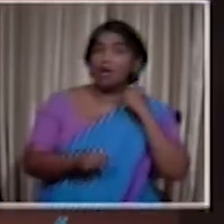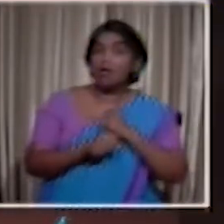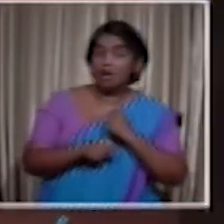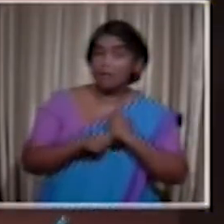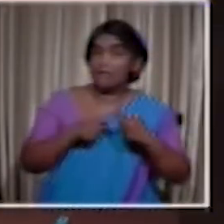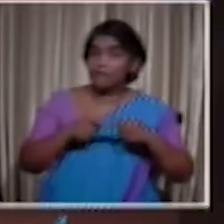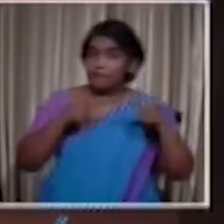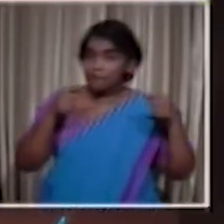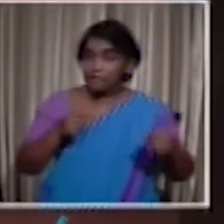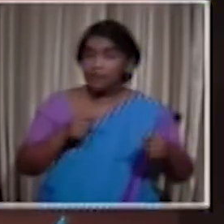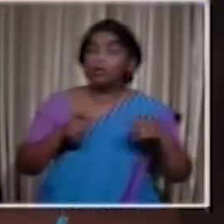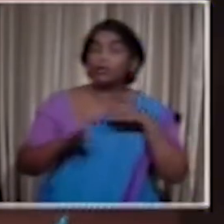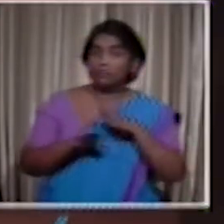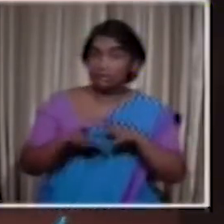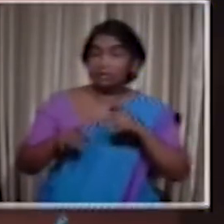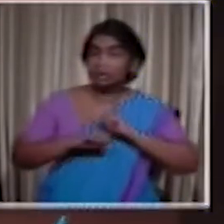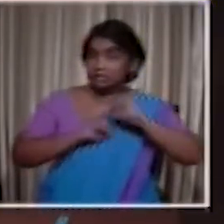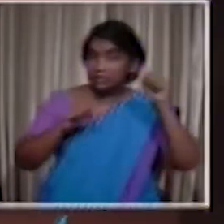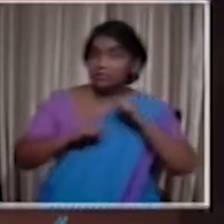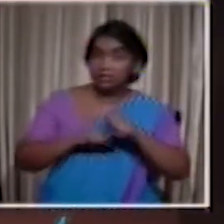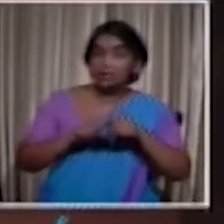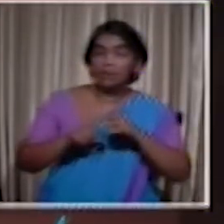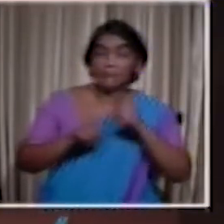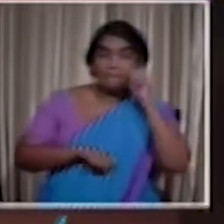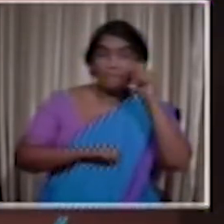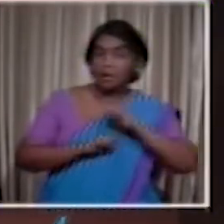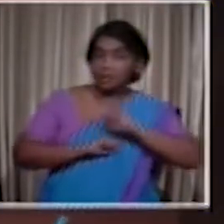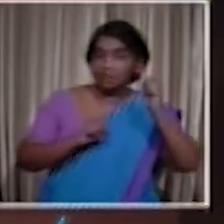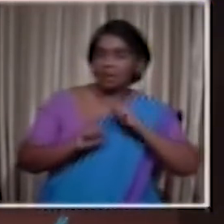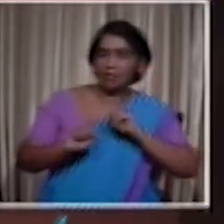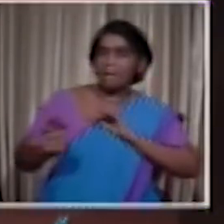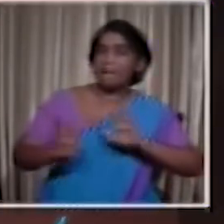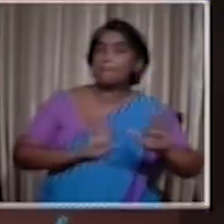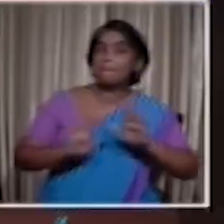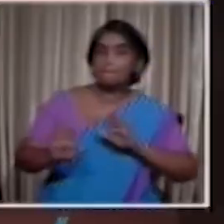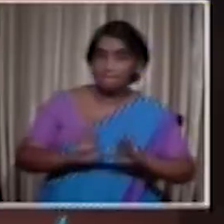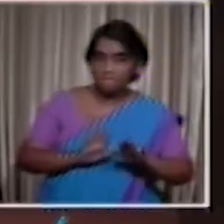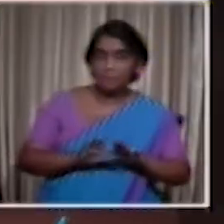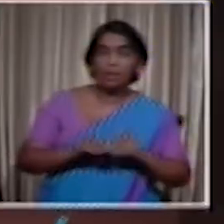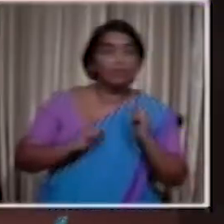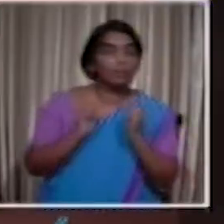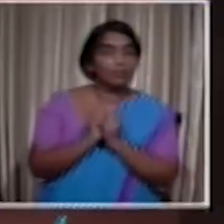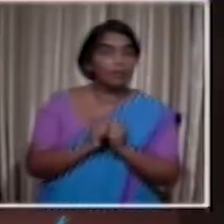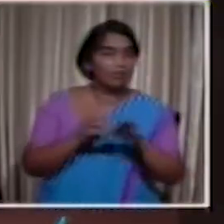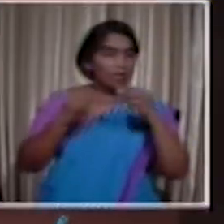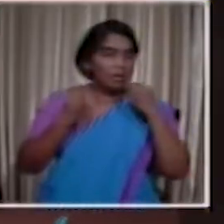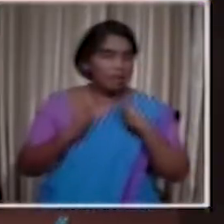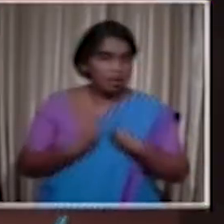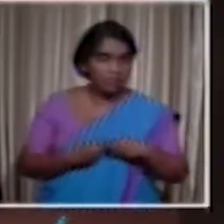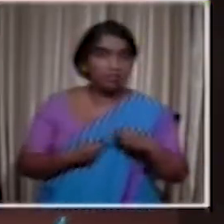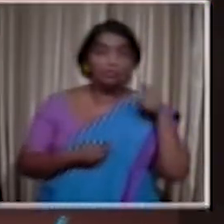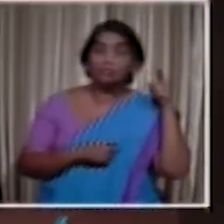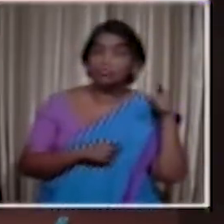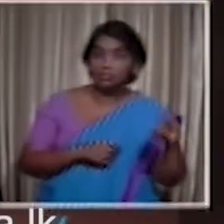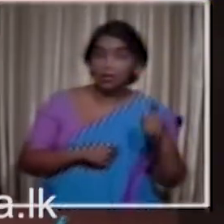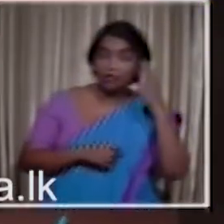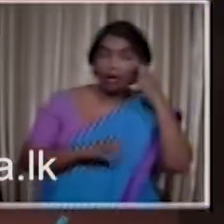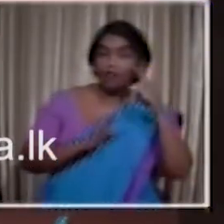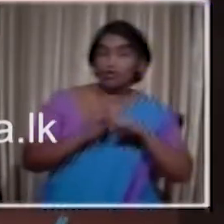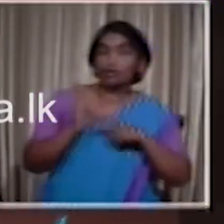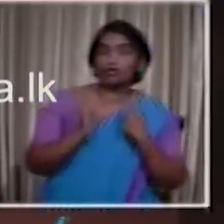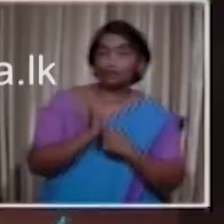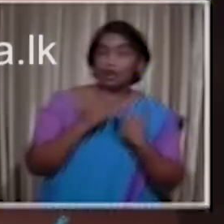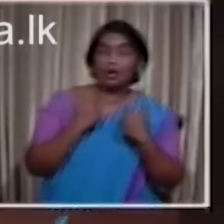විරුද්ධ වෙමින් තිබෙන මඩ විරුද්ධව නැගෙමින් තිබෙන ජනතා විරෝධය මඩ පැවැත්වීම ඒ ක්‍රියාමාර්ග වලින් අසමත් වෙනකොට තමුන්නාසලා කළු ජූලියක් නිර්මාණය